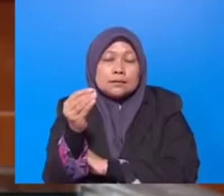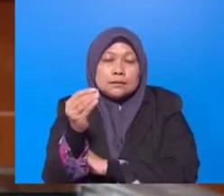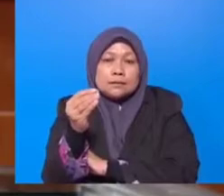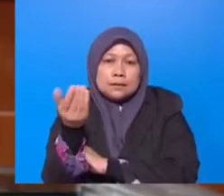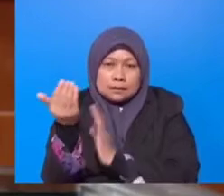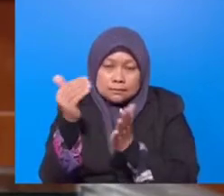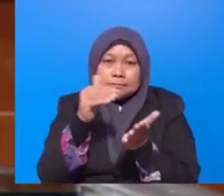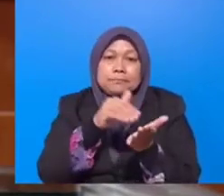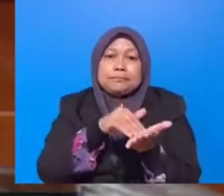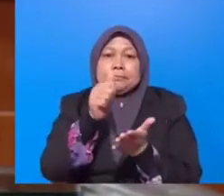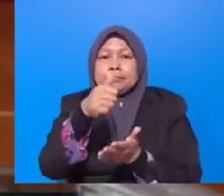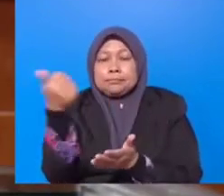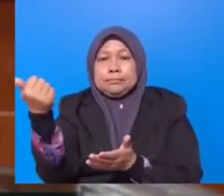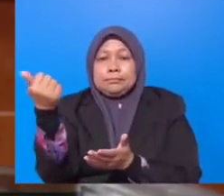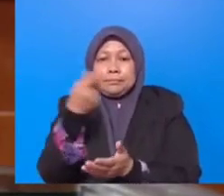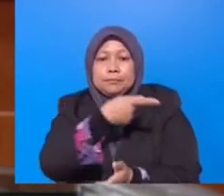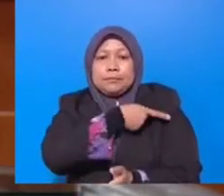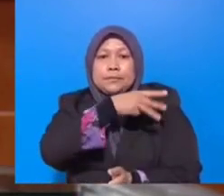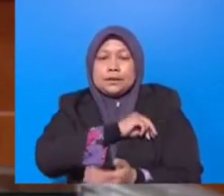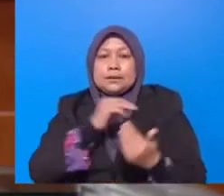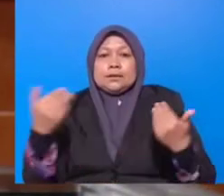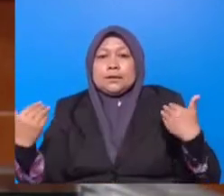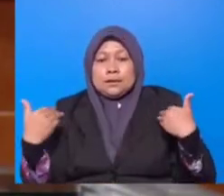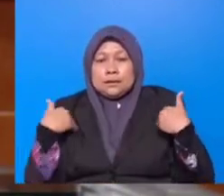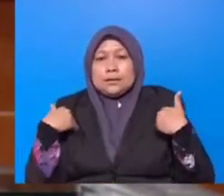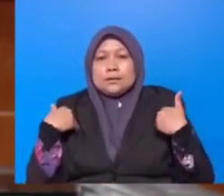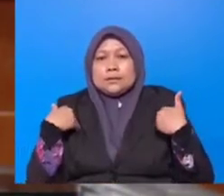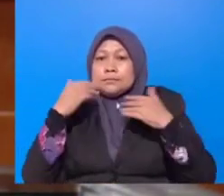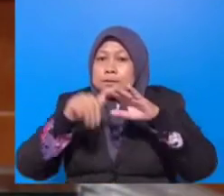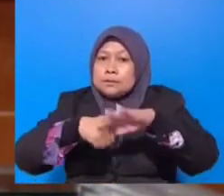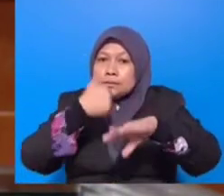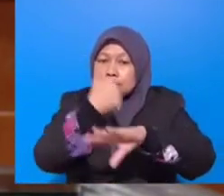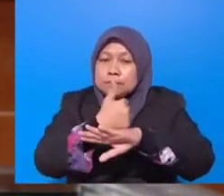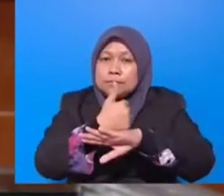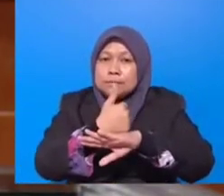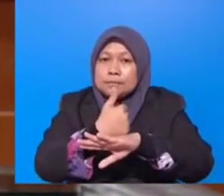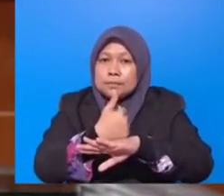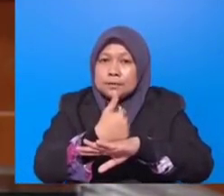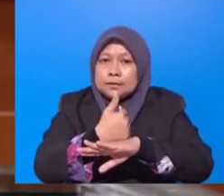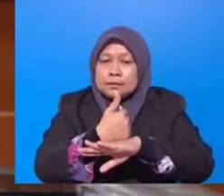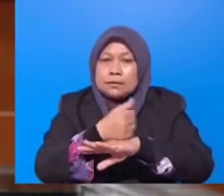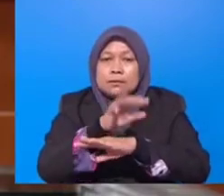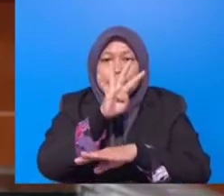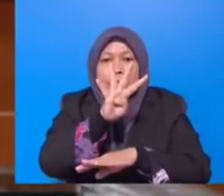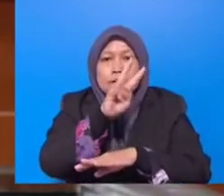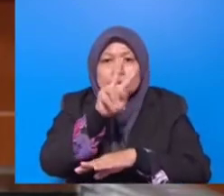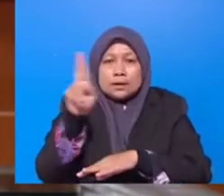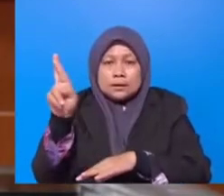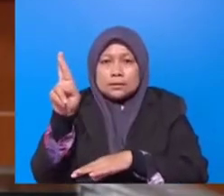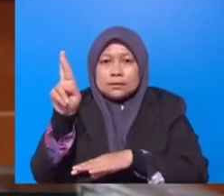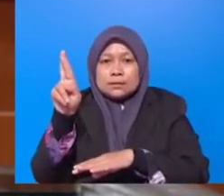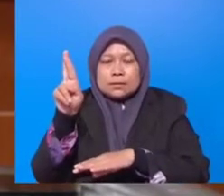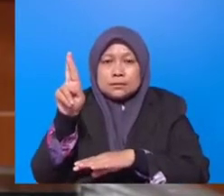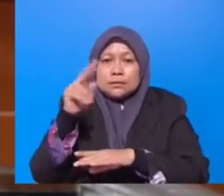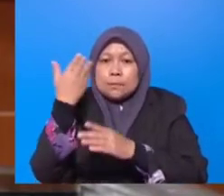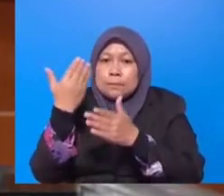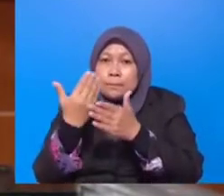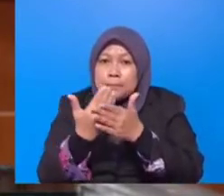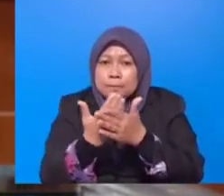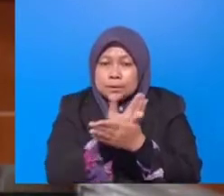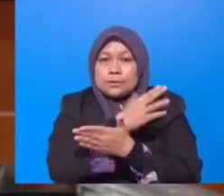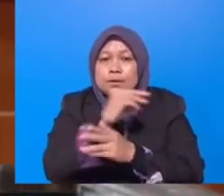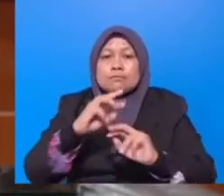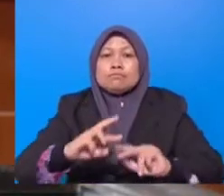tensimeter Kementerian turut mengejutkan dengan izin voac competition terbaru